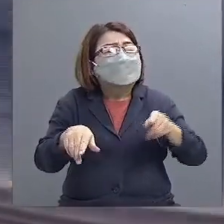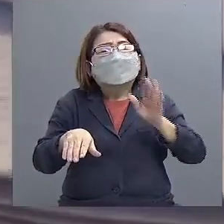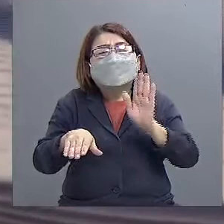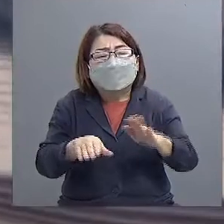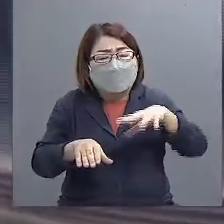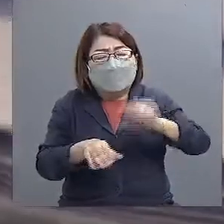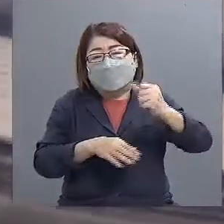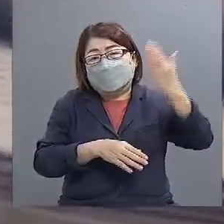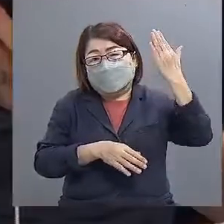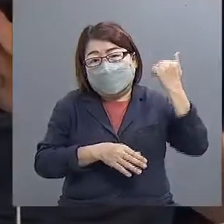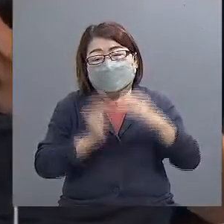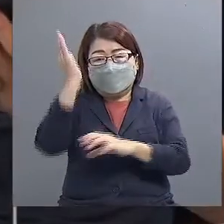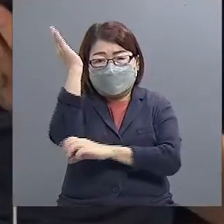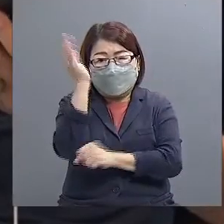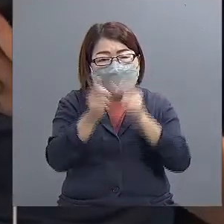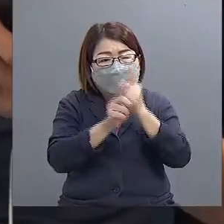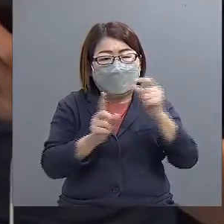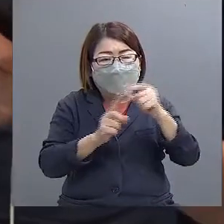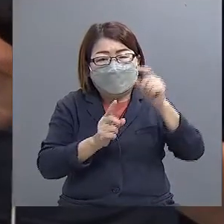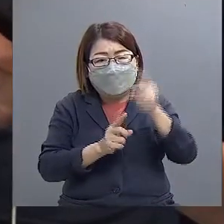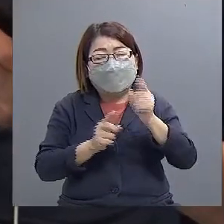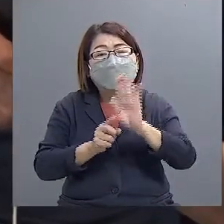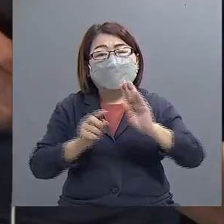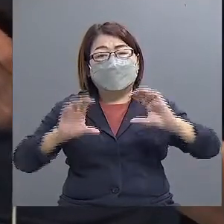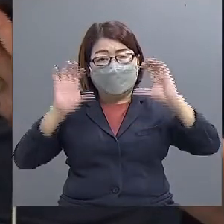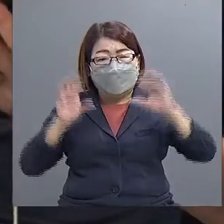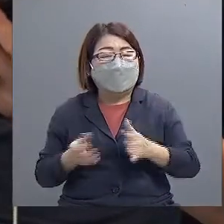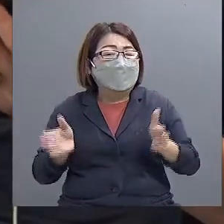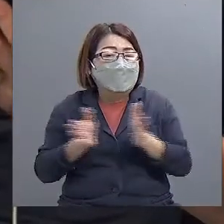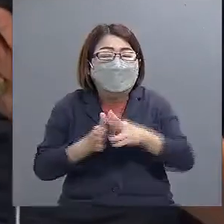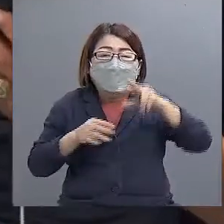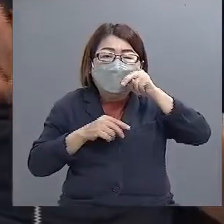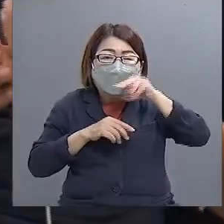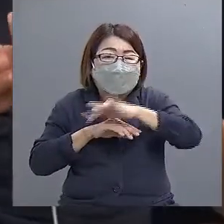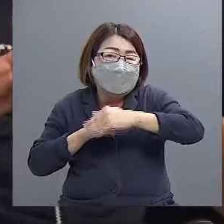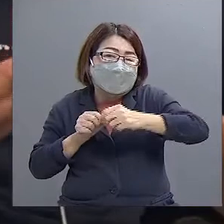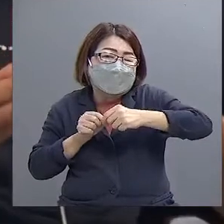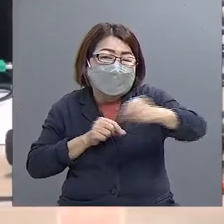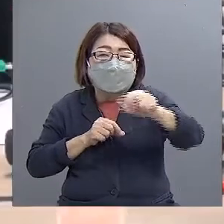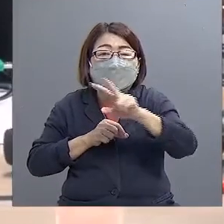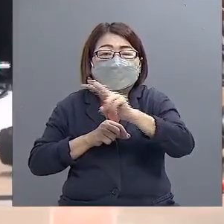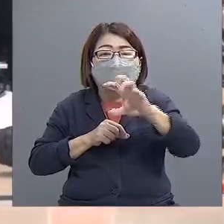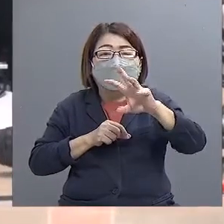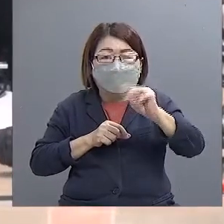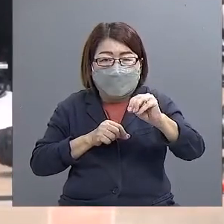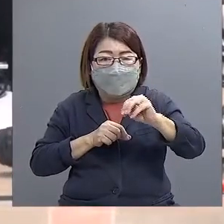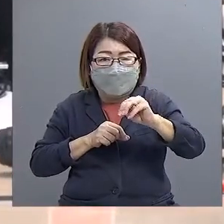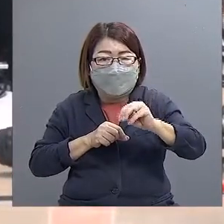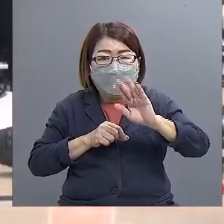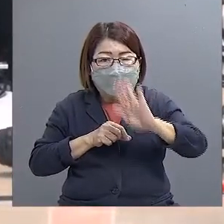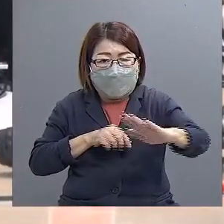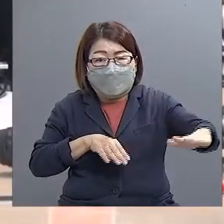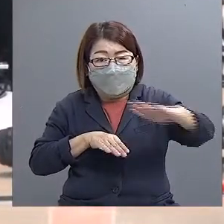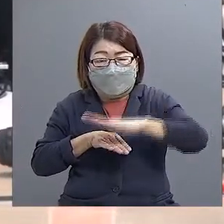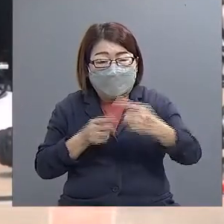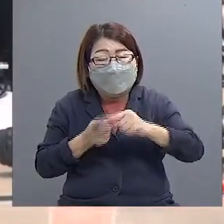นตรีและก็ครอบคลุมออกไปถึงทะเลสาบสงขลา200เมตรดังนั้นหากมีการทำอะไรบริเวณนี้นะคะจะต้องขอความเห็นชอบจาก